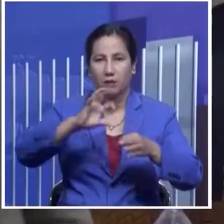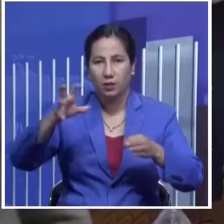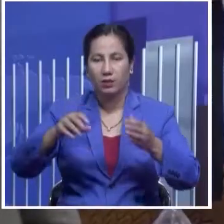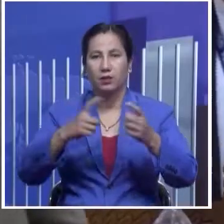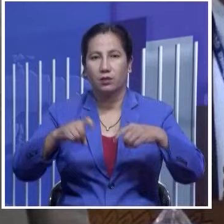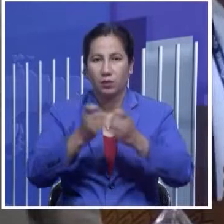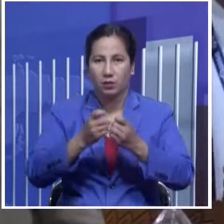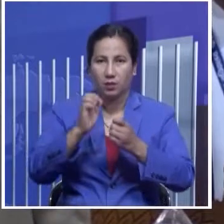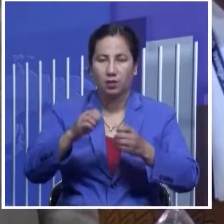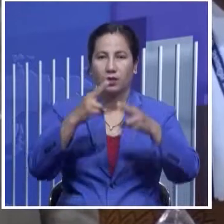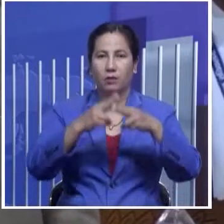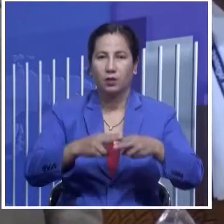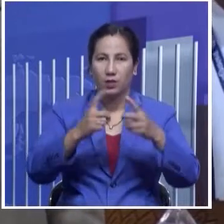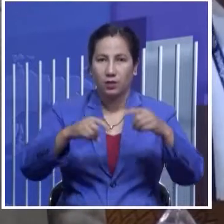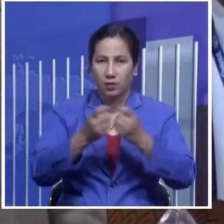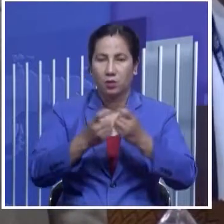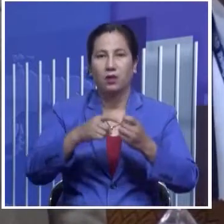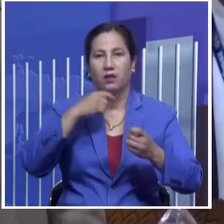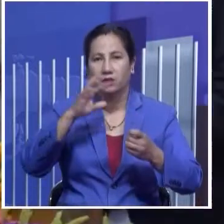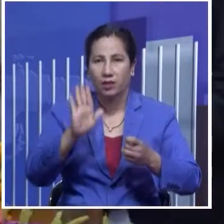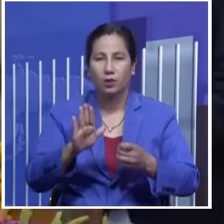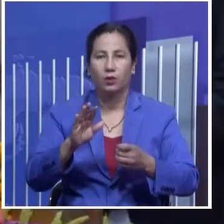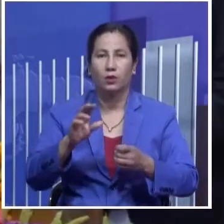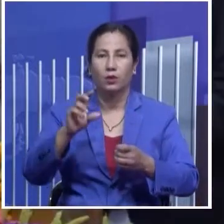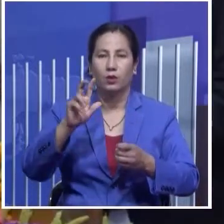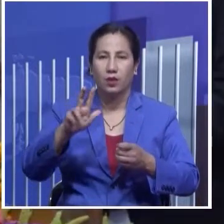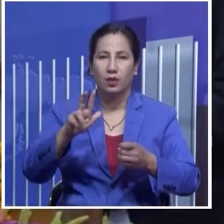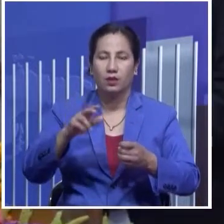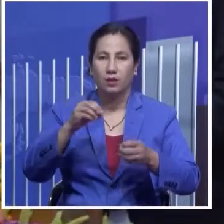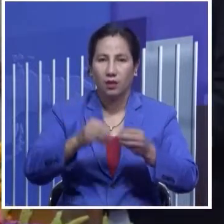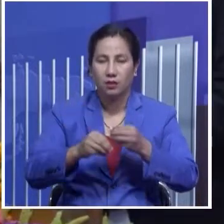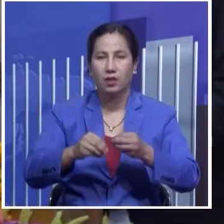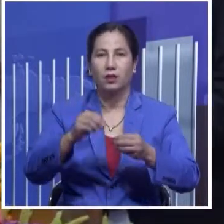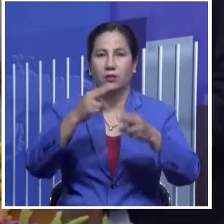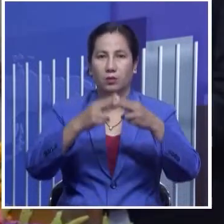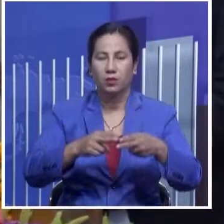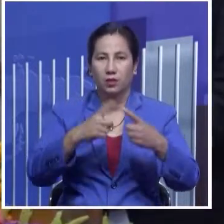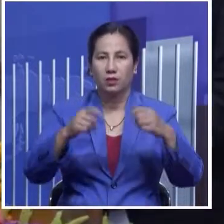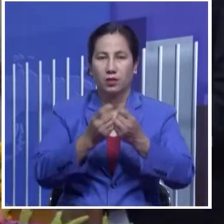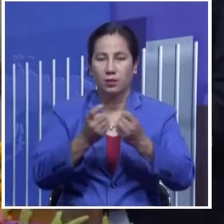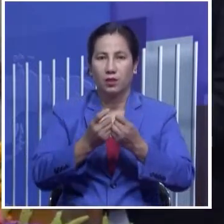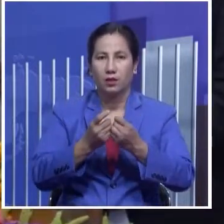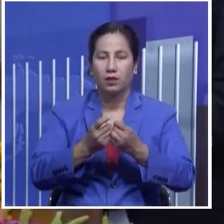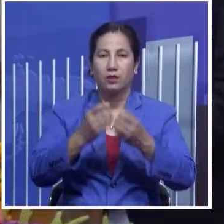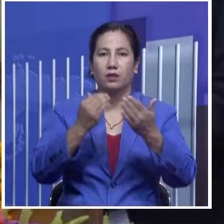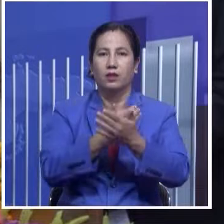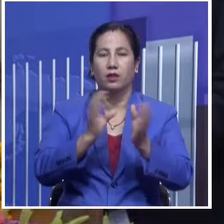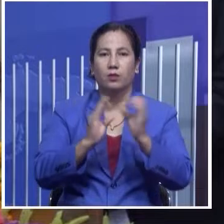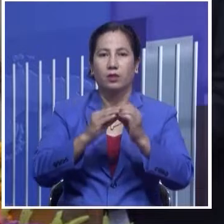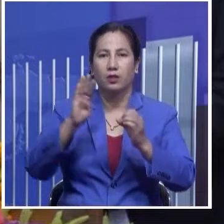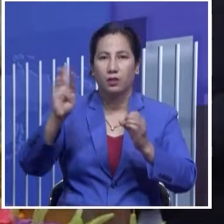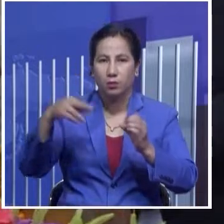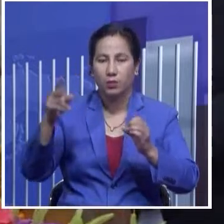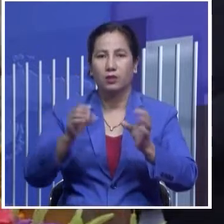बस्न नसक्दा बजेटमाथिको छलफल हुन नसकेको हो। आठ असारमा बजेटमाथि छलफल गर्न बोलाइएको बैठक सत्तापक्ष र प्रतिपक्ष